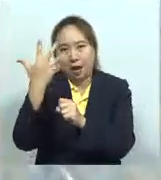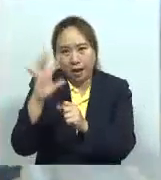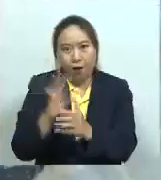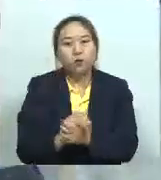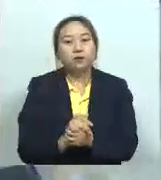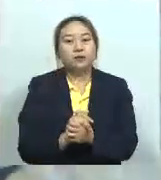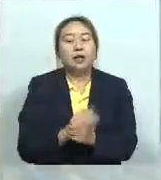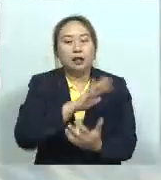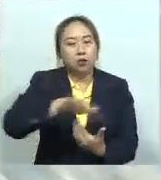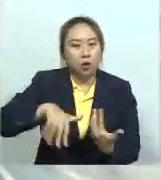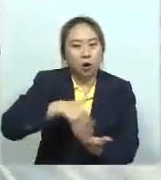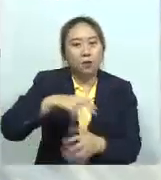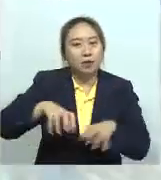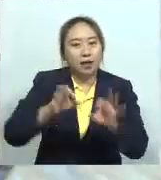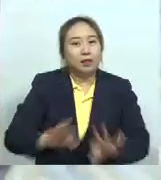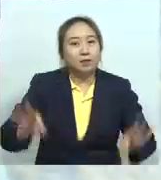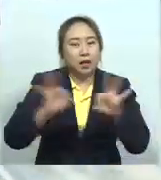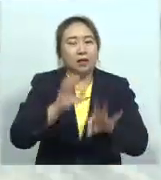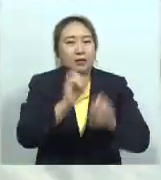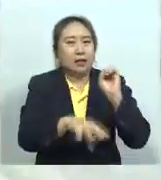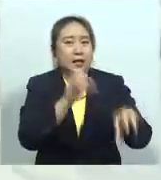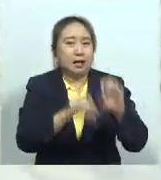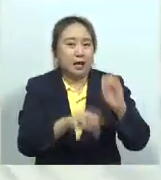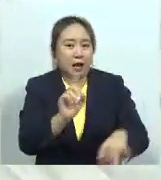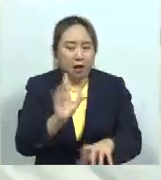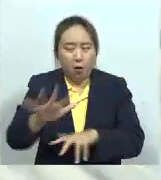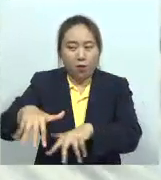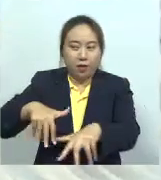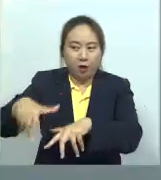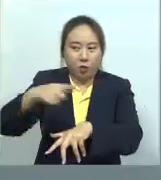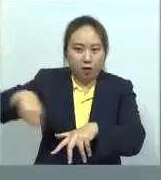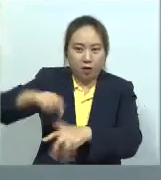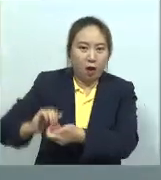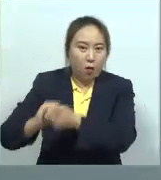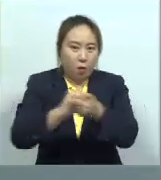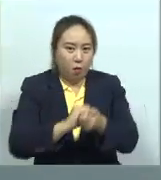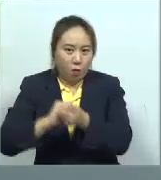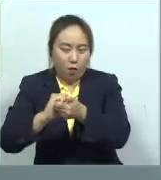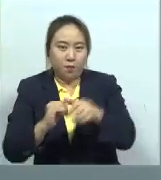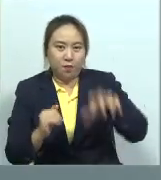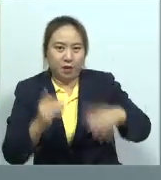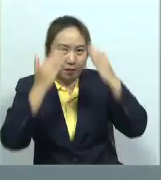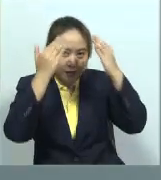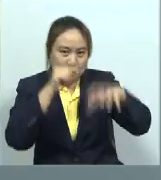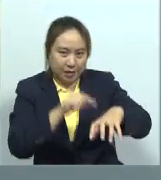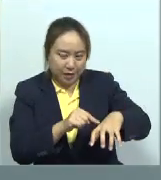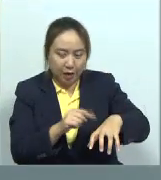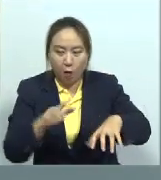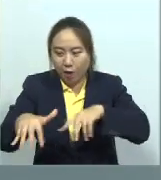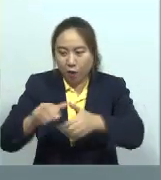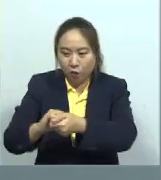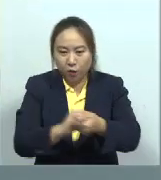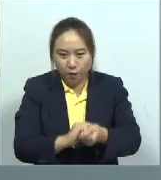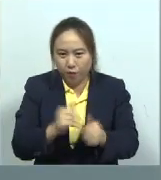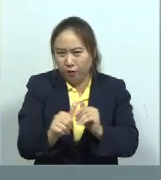การจัดการสิ่งแวดล้อมโดยเฉพาะขยะโดยการมีส่วนร่วมของคนในชุมชนมีมัสยิดในการเชื่อมโยงคนในพื้นที่ผ่านผู้นำศา